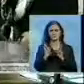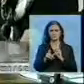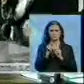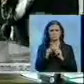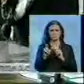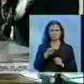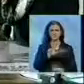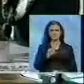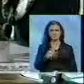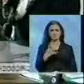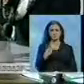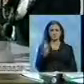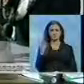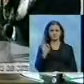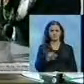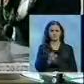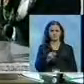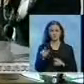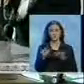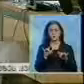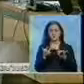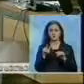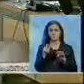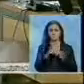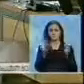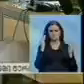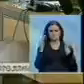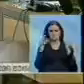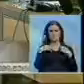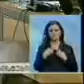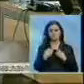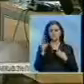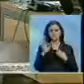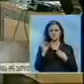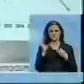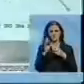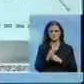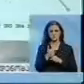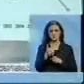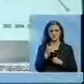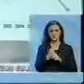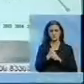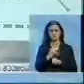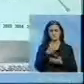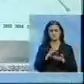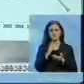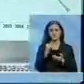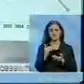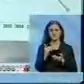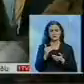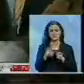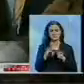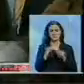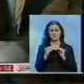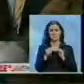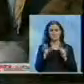რაოდენობა, გარდაცვლილთა კი 4%-ით. ხონიძეების ფარგლებში იმჟელეს სამწუხარო სტატისტიკის შემცირების გზებზე და ქვეყნის წინაშე არსებულ